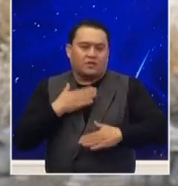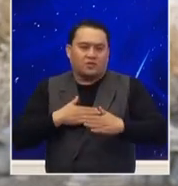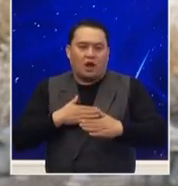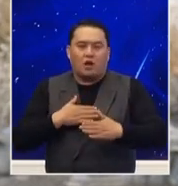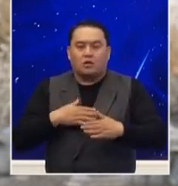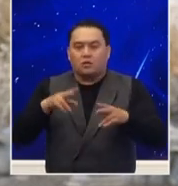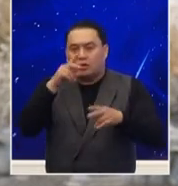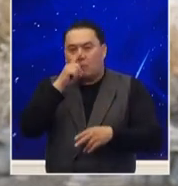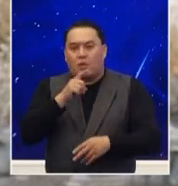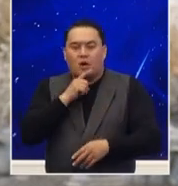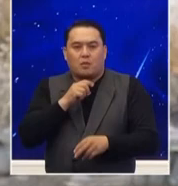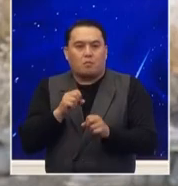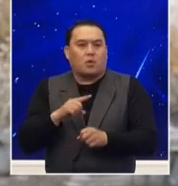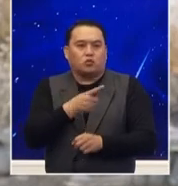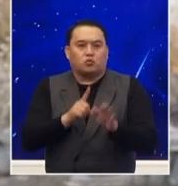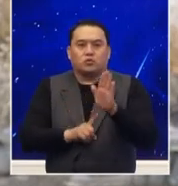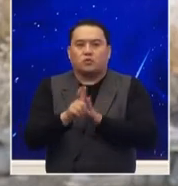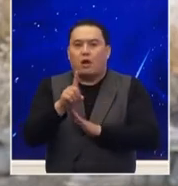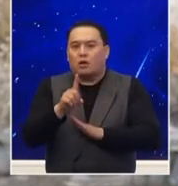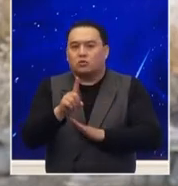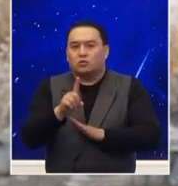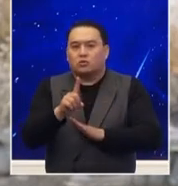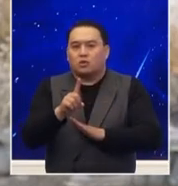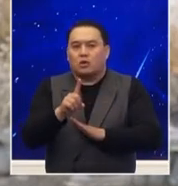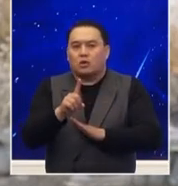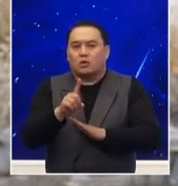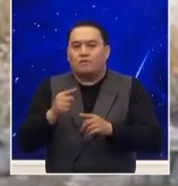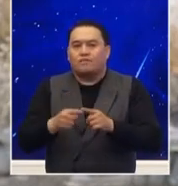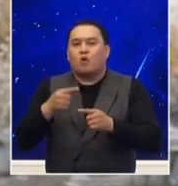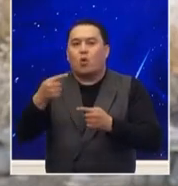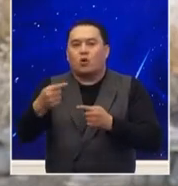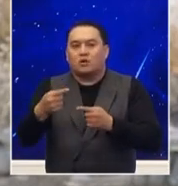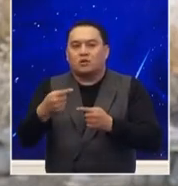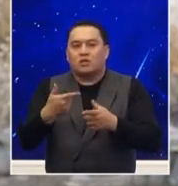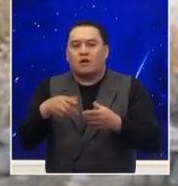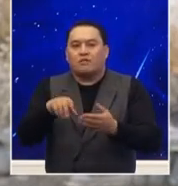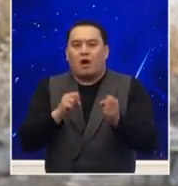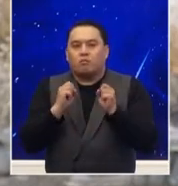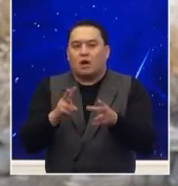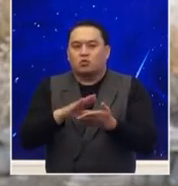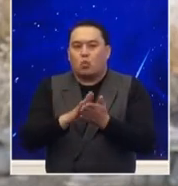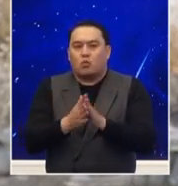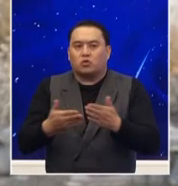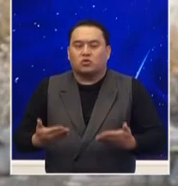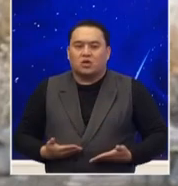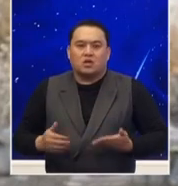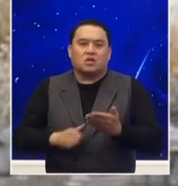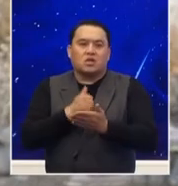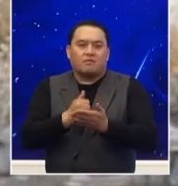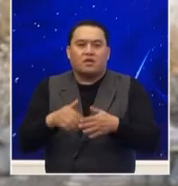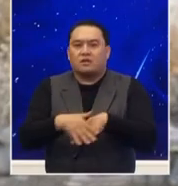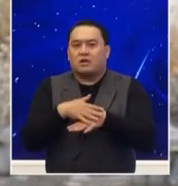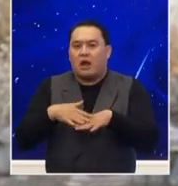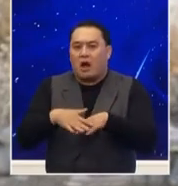Но непонятно одно – почему начали работу не с восточной части берега, где в опасных условиях живет основная часть